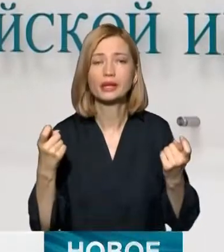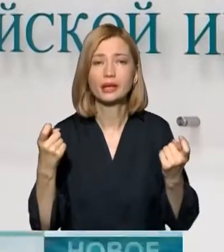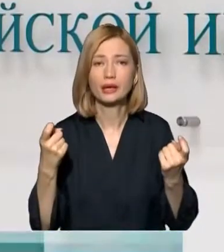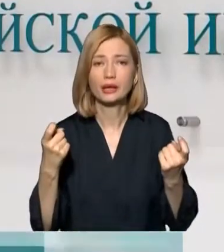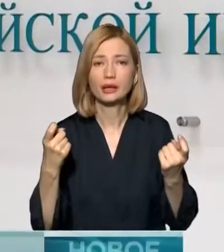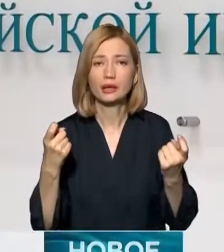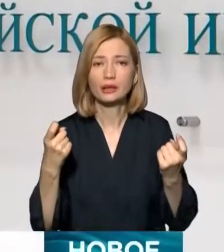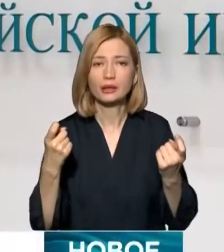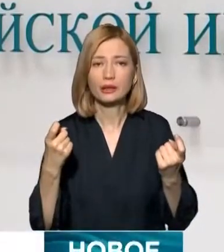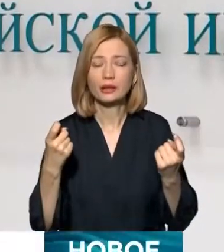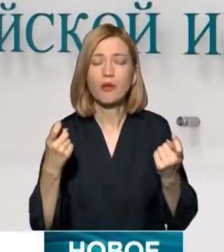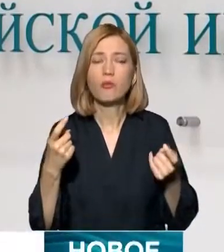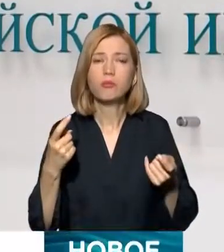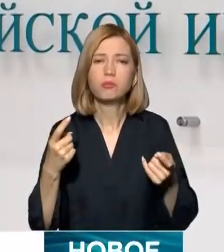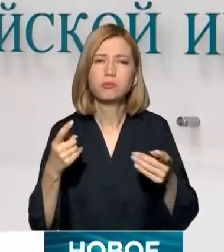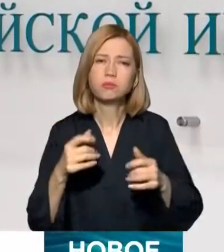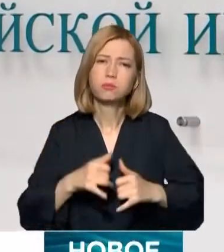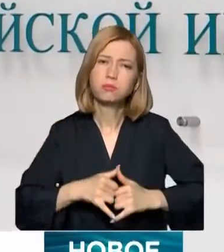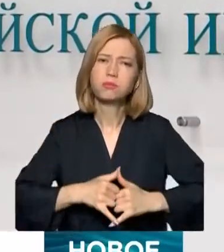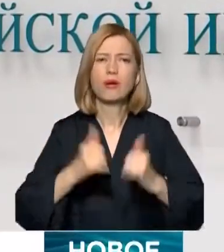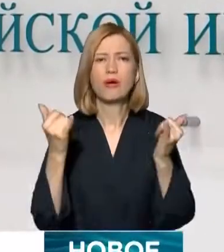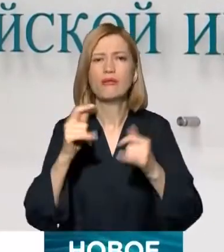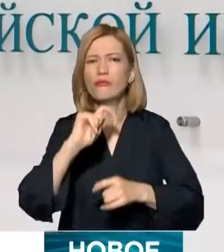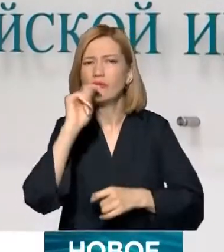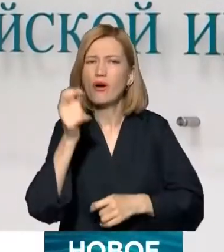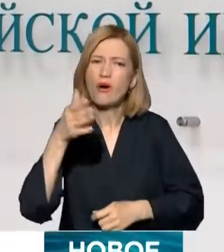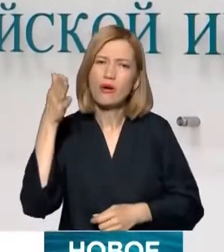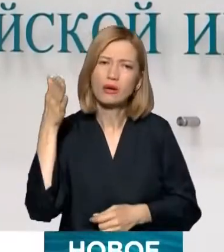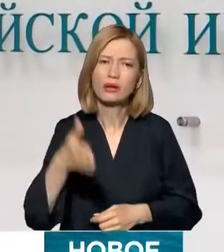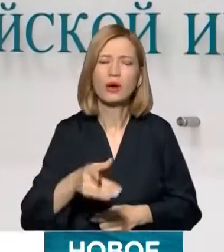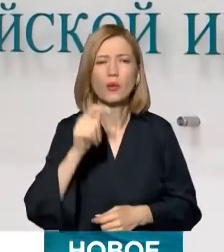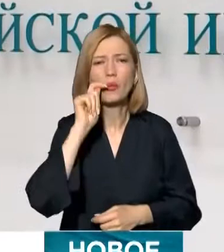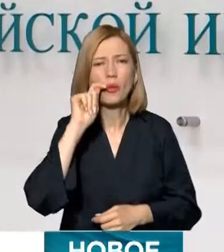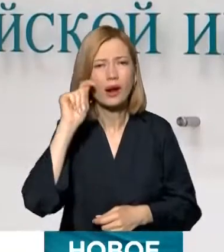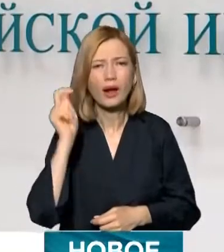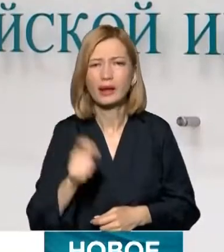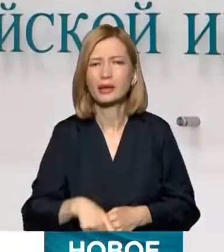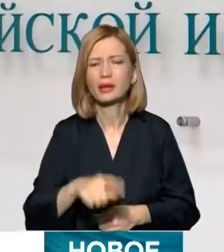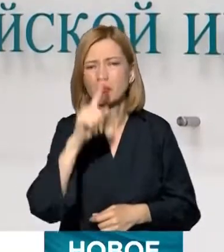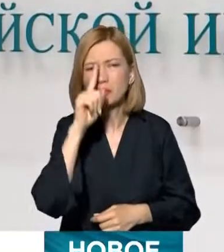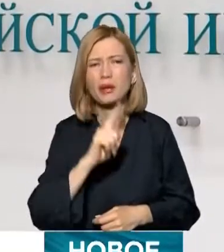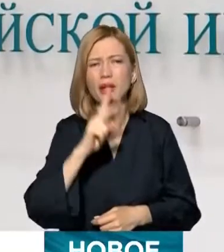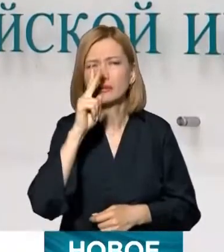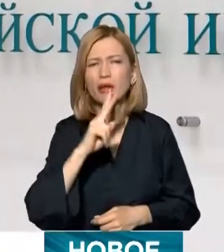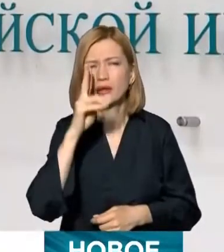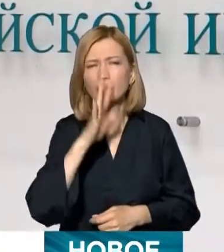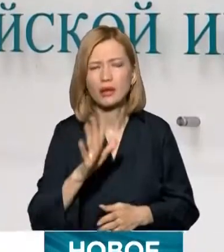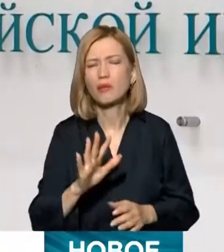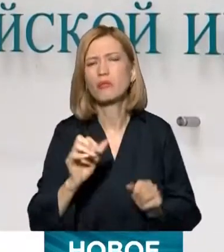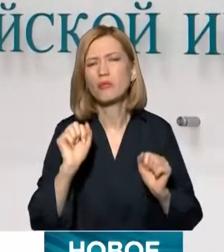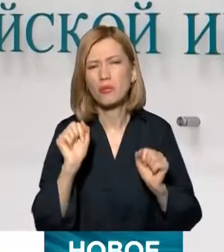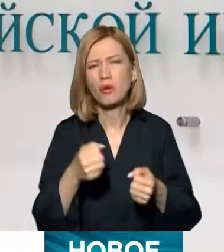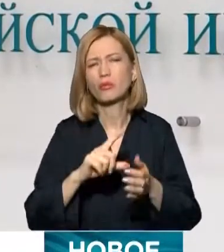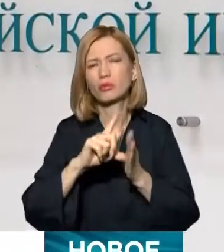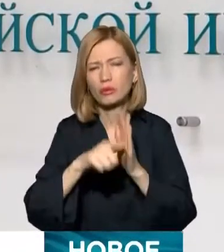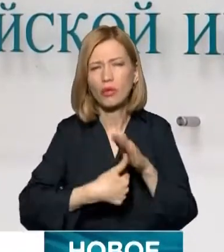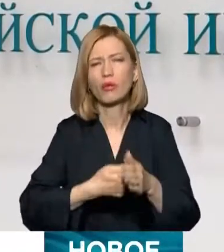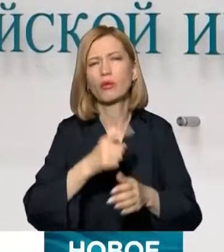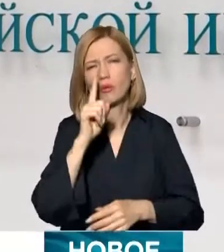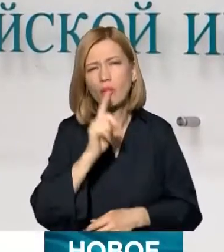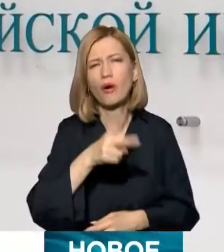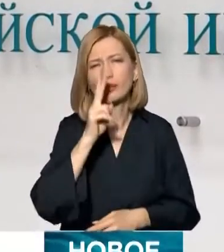в такую полномасштабную и затяжную войну с Украиной. Это будет длиться не несколько месяцев, не год или и даже не